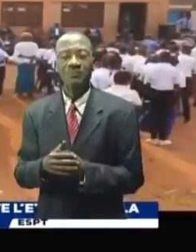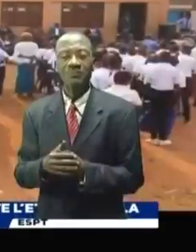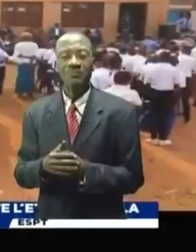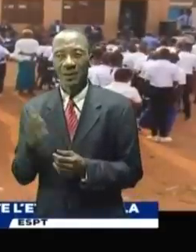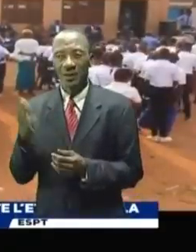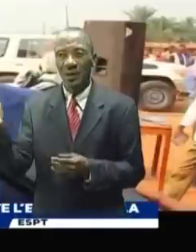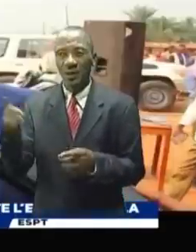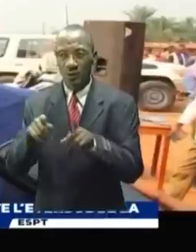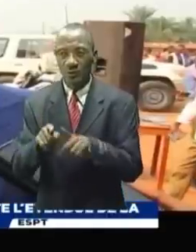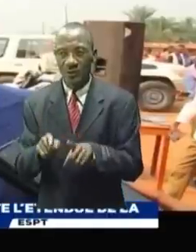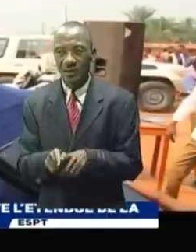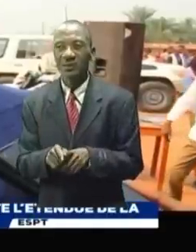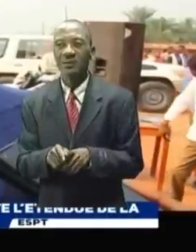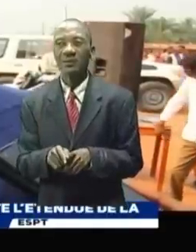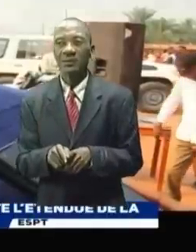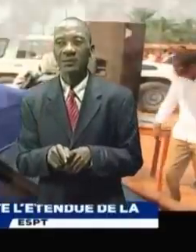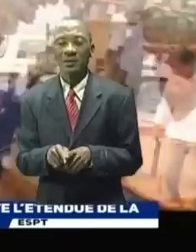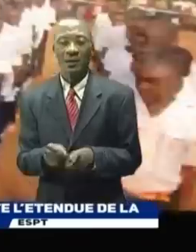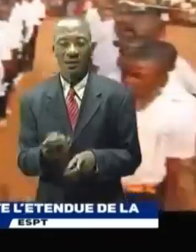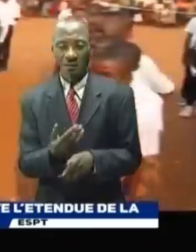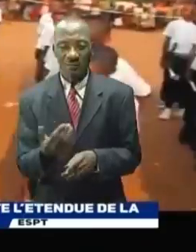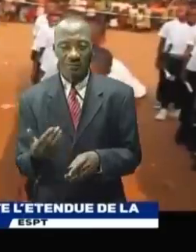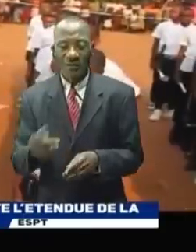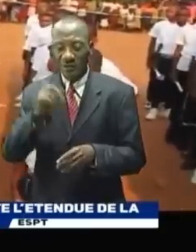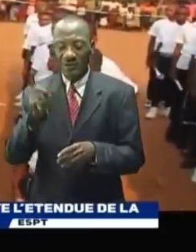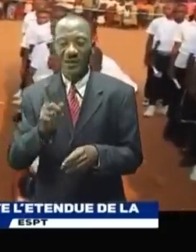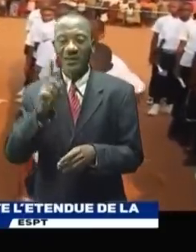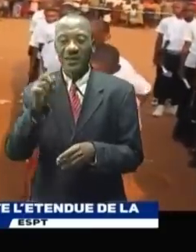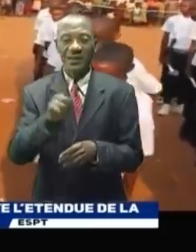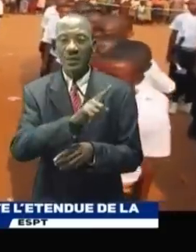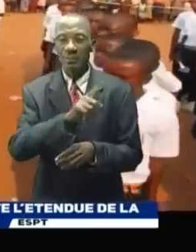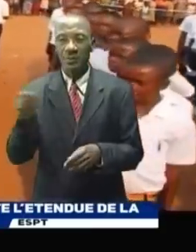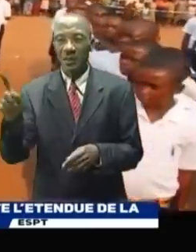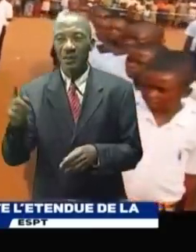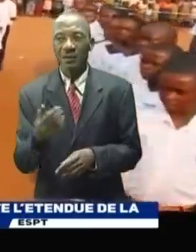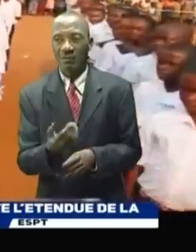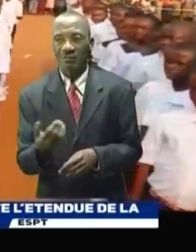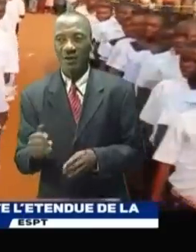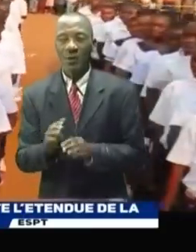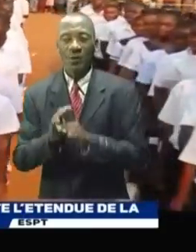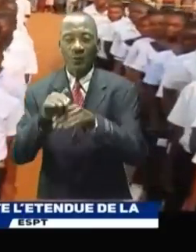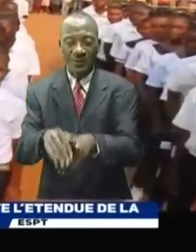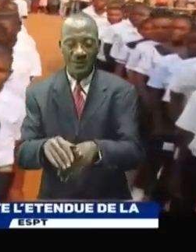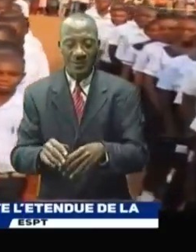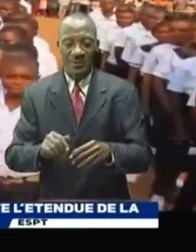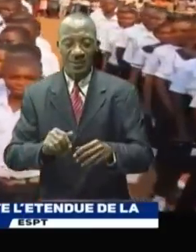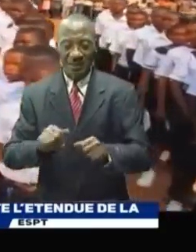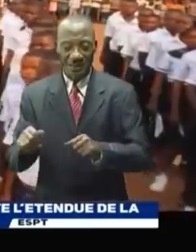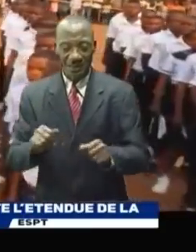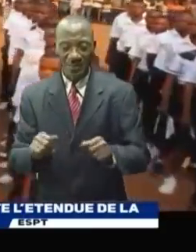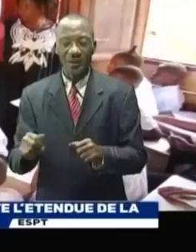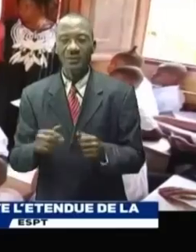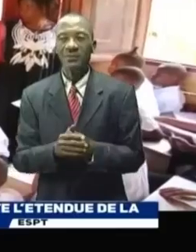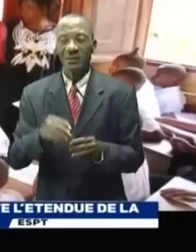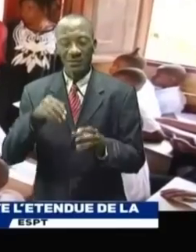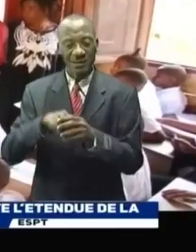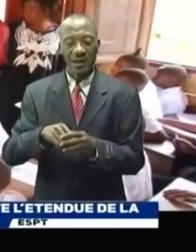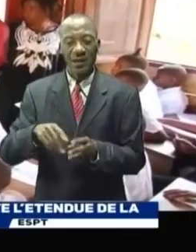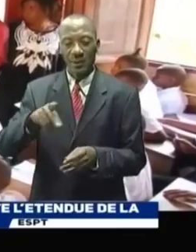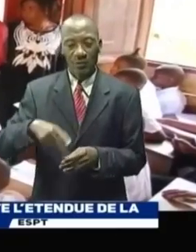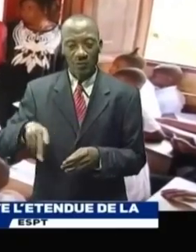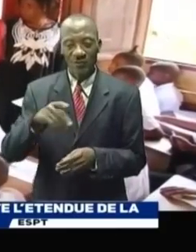servi des centres pour près de 21 000 élèves candidats à ces épreuves. La province éducationnelle Kasaï 1